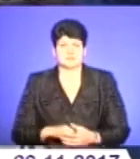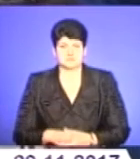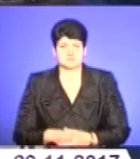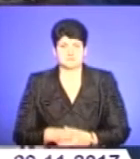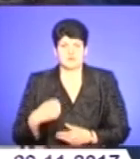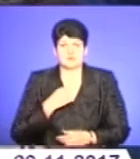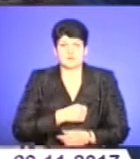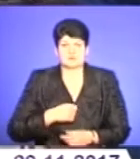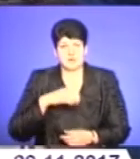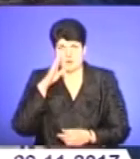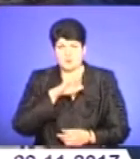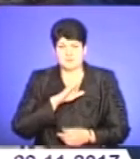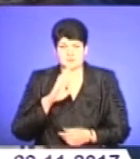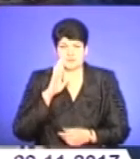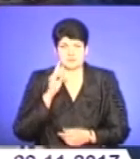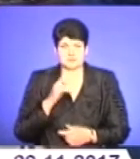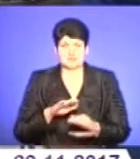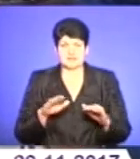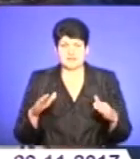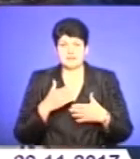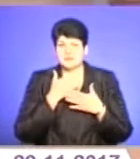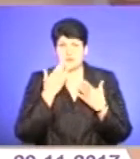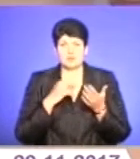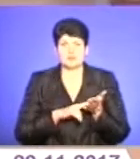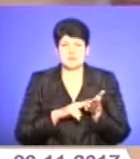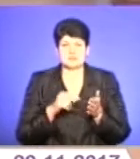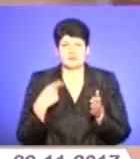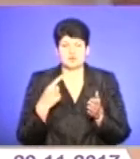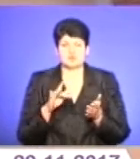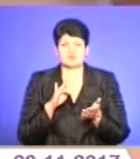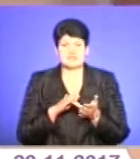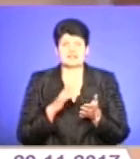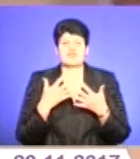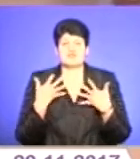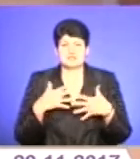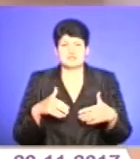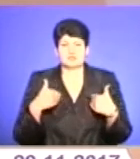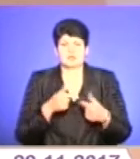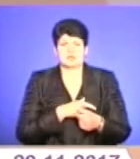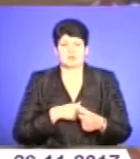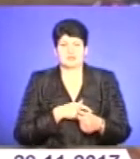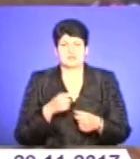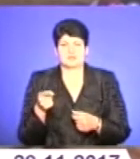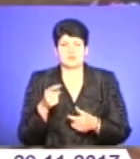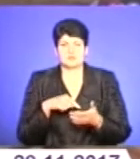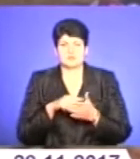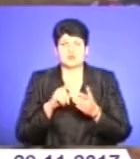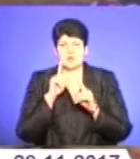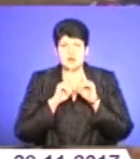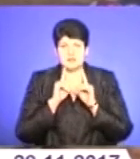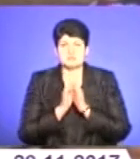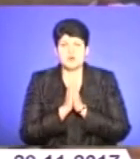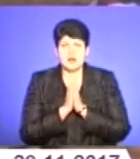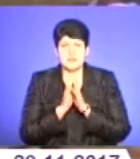Обурені батьки вихованців тернопільських дитсадків, які не мають прописки в обласному центрі, уже звернулися до депутатів Тернопільської міської ради з